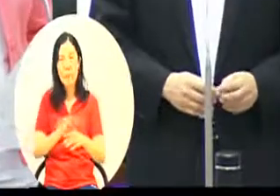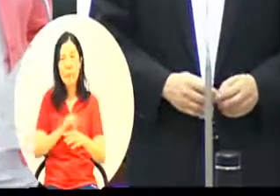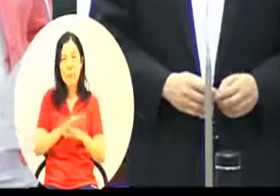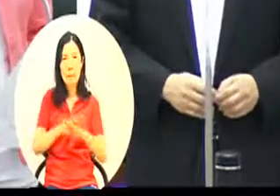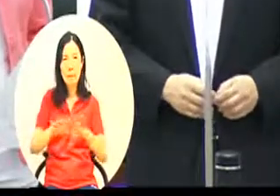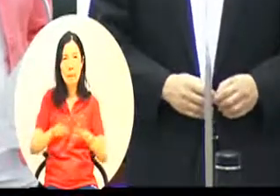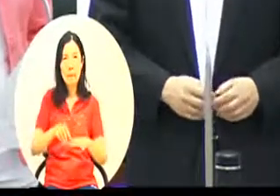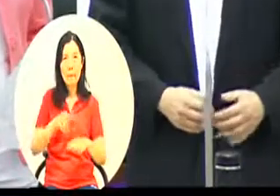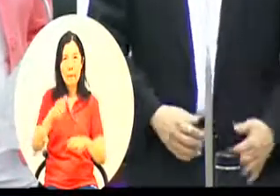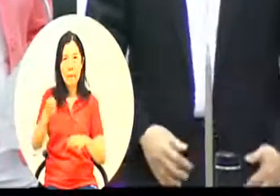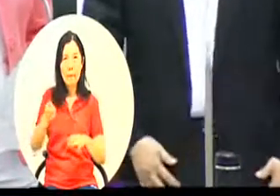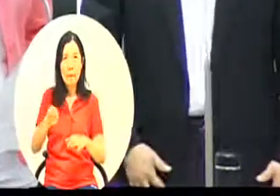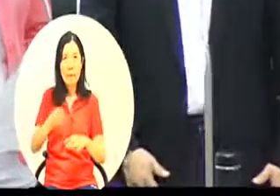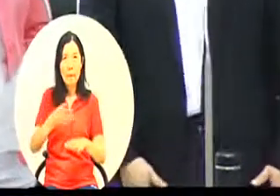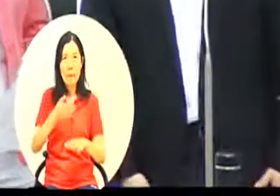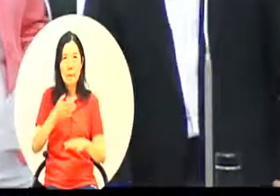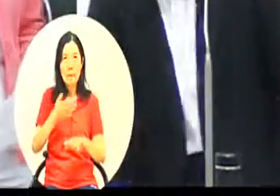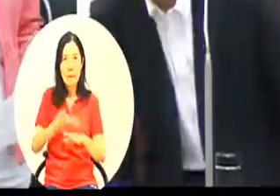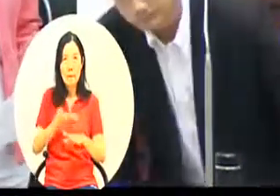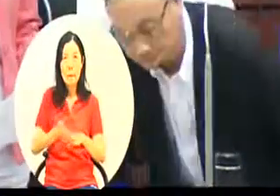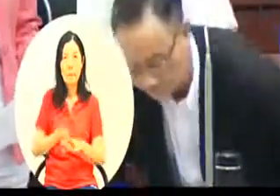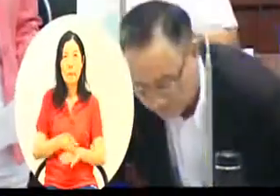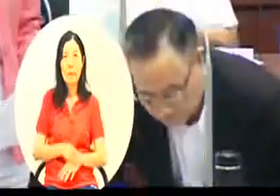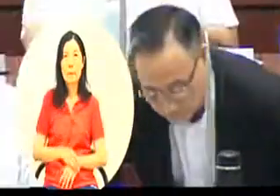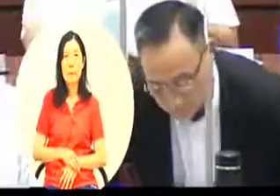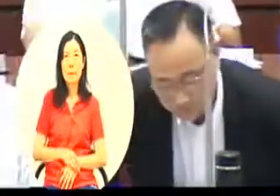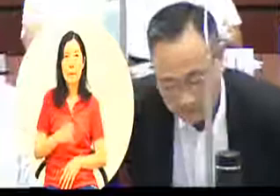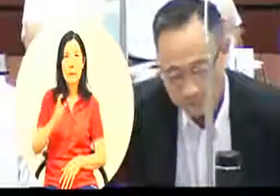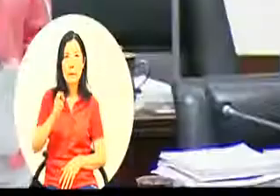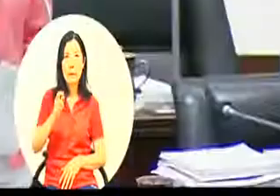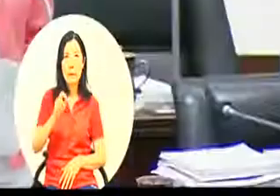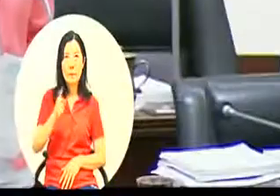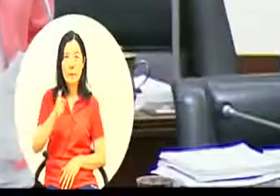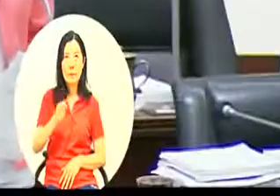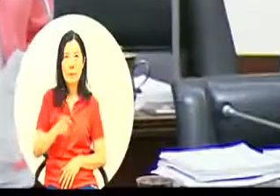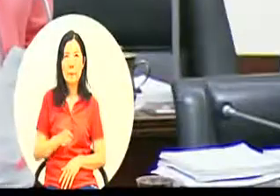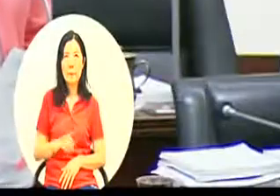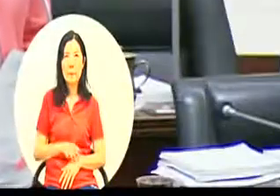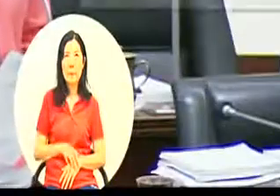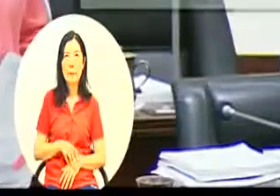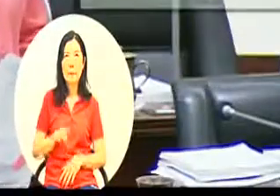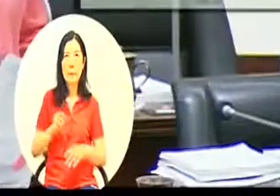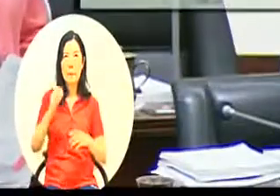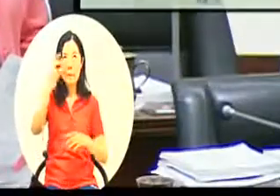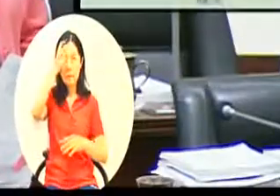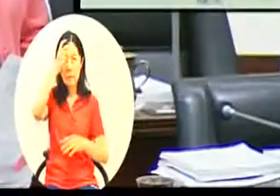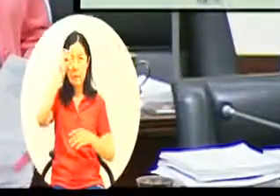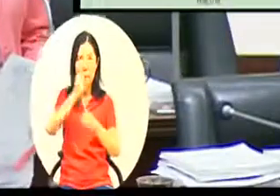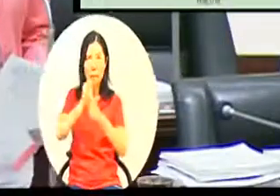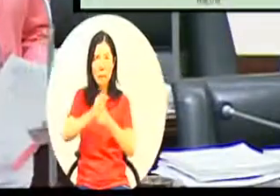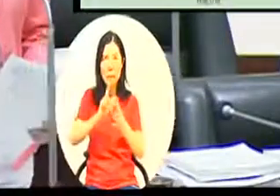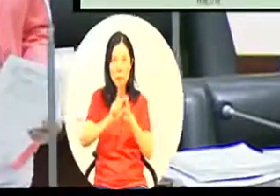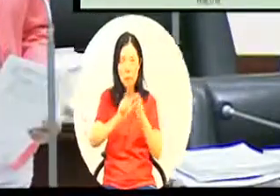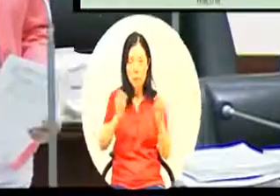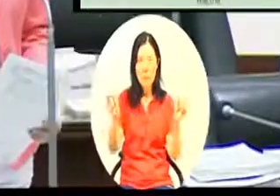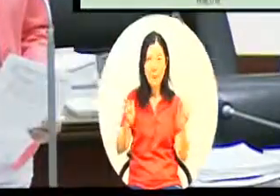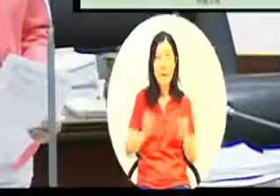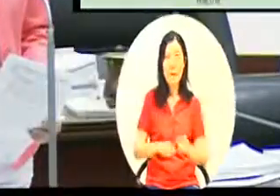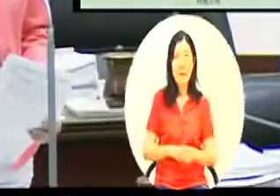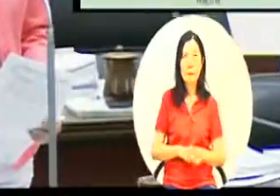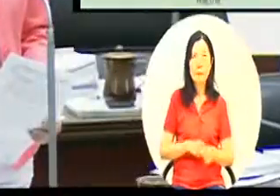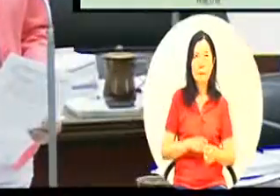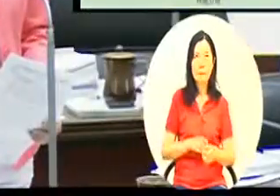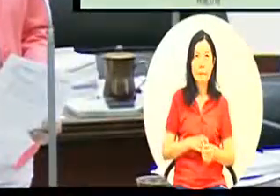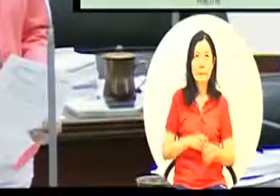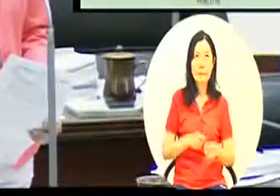会让他们没有后顾之忧。 好，谢谢局长哈。因为我们远景呢，他们在上班的时间长，然后每次